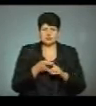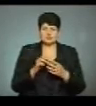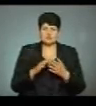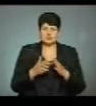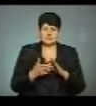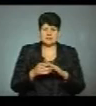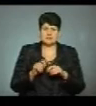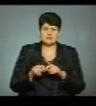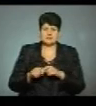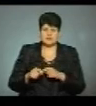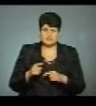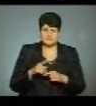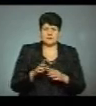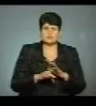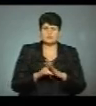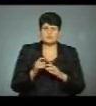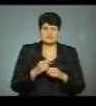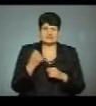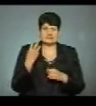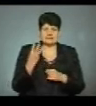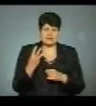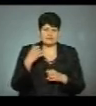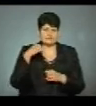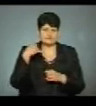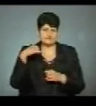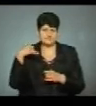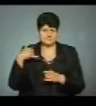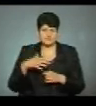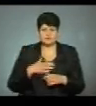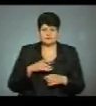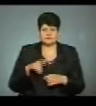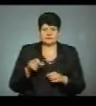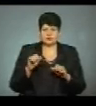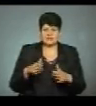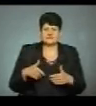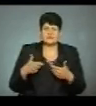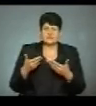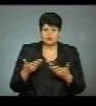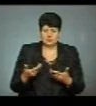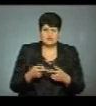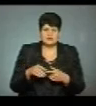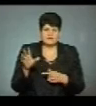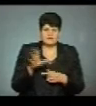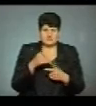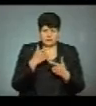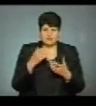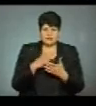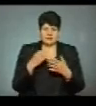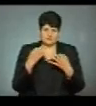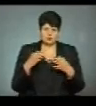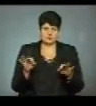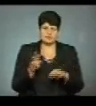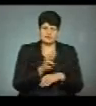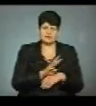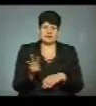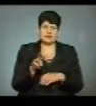ситуації, моніторять її. Запущені 3 гарячі лінії для того, щоб наші громадяни могли звернутися. Ця вся інформація є доступною на